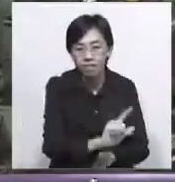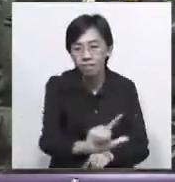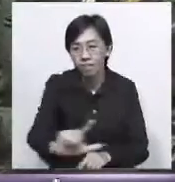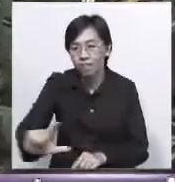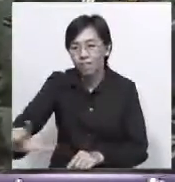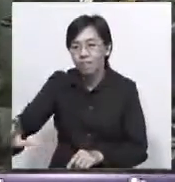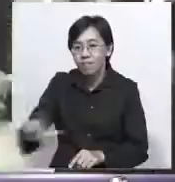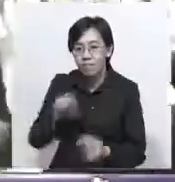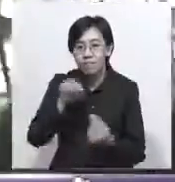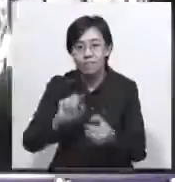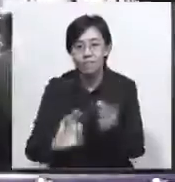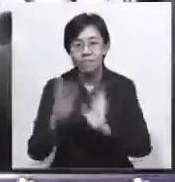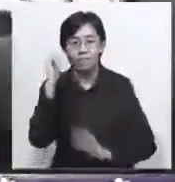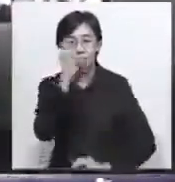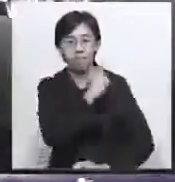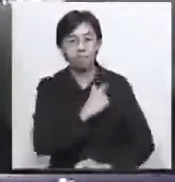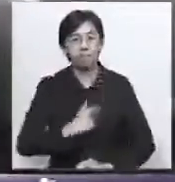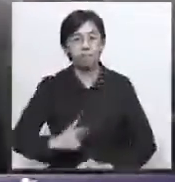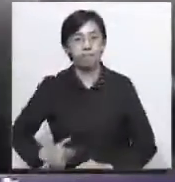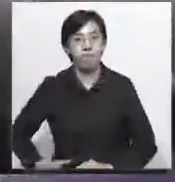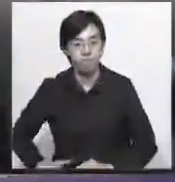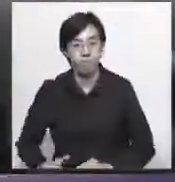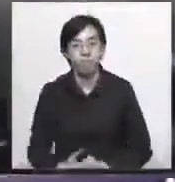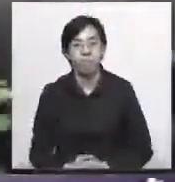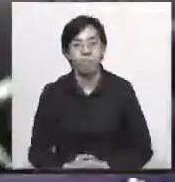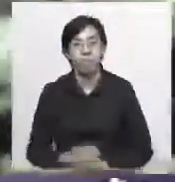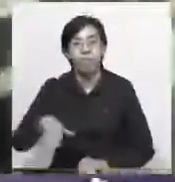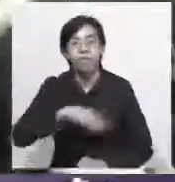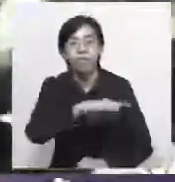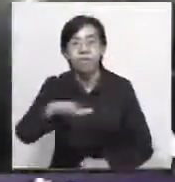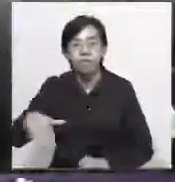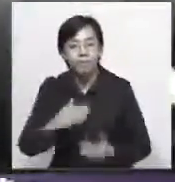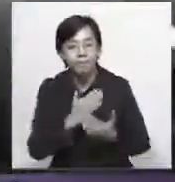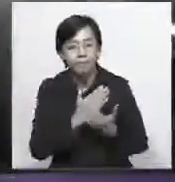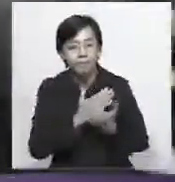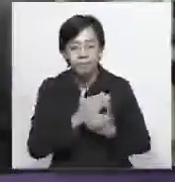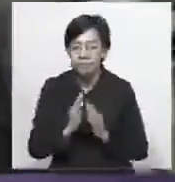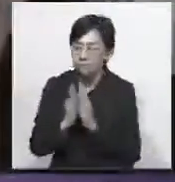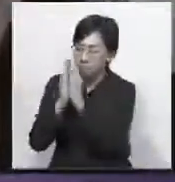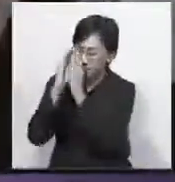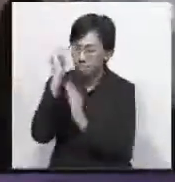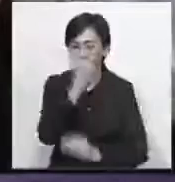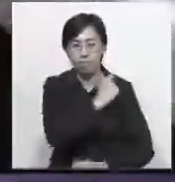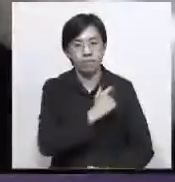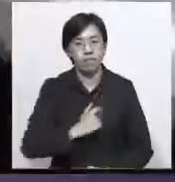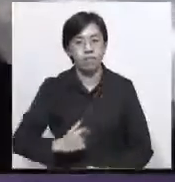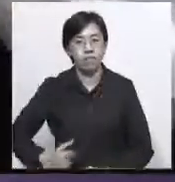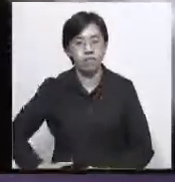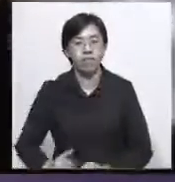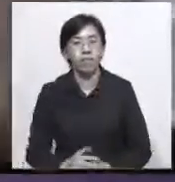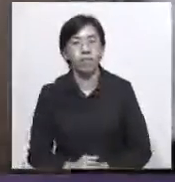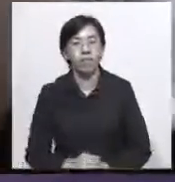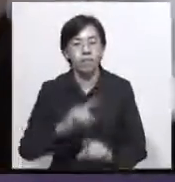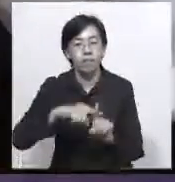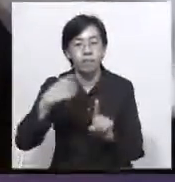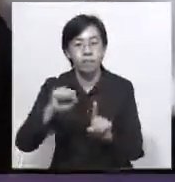ะพรั่งในช่วงพระราชพิธีถวายพระเพลิงพระบรมศพและเพื่อเป็นการแสดงความจงรักภักดีทั้งนี้ในวันที่12ตุ